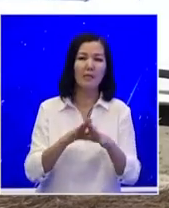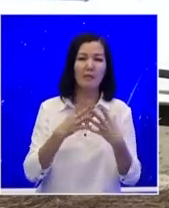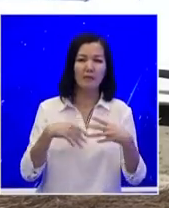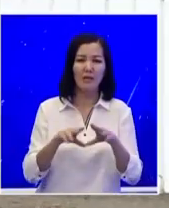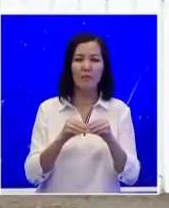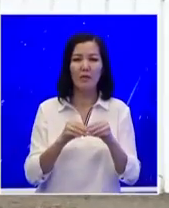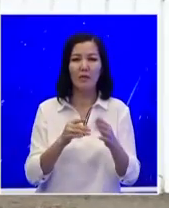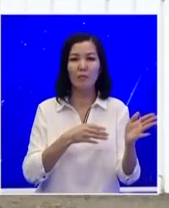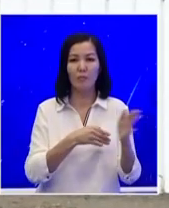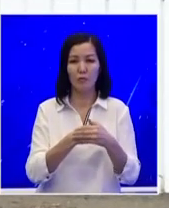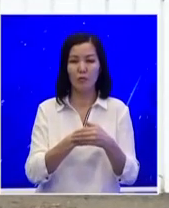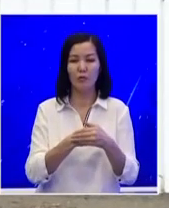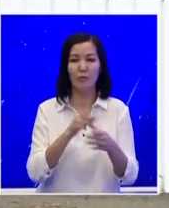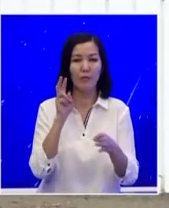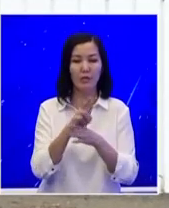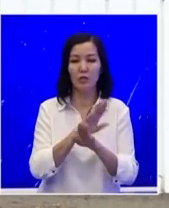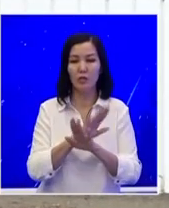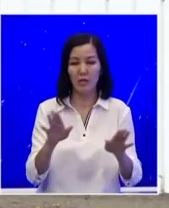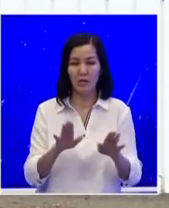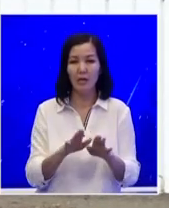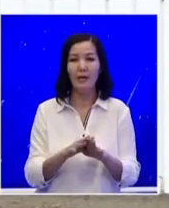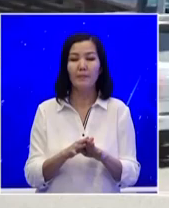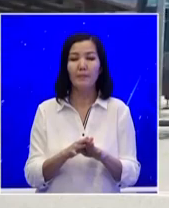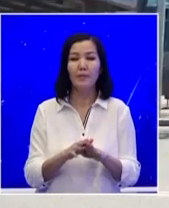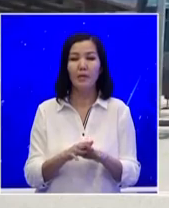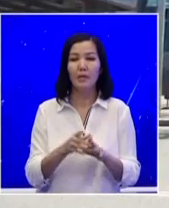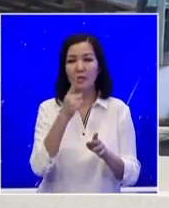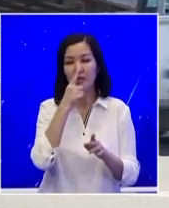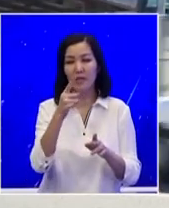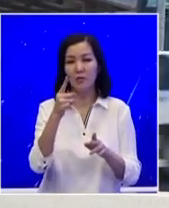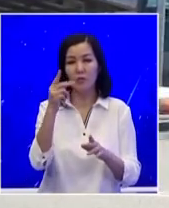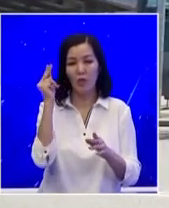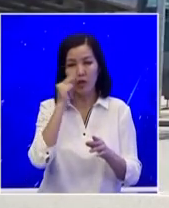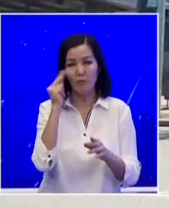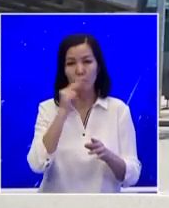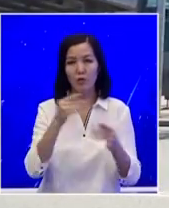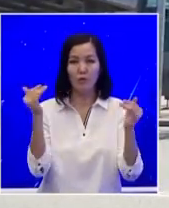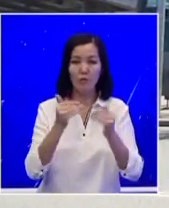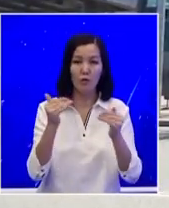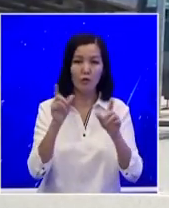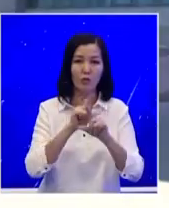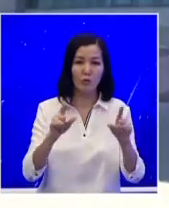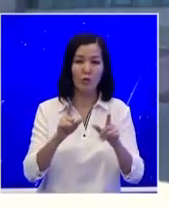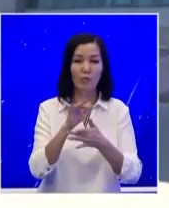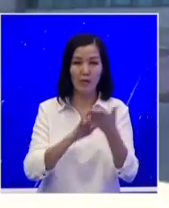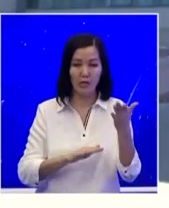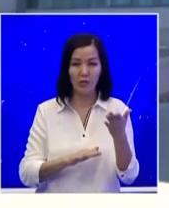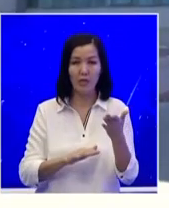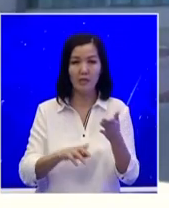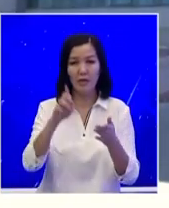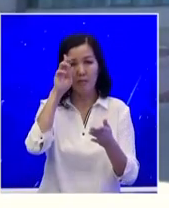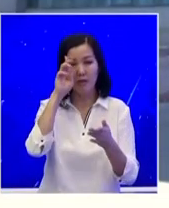людей будут закрыты для посещения. Сохранится дистанционное обучение в вузах, колледжах и школах. А уже далее